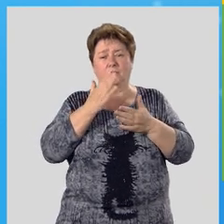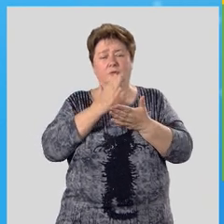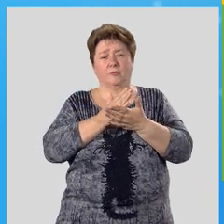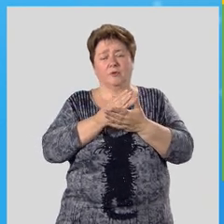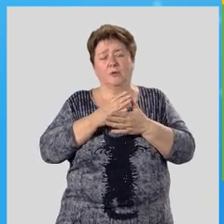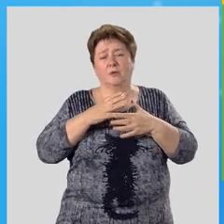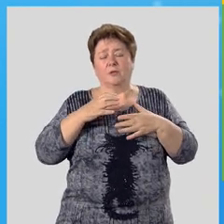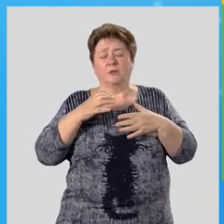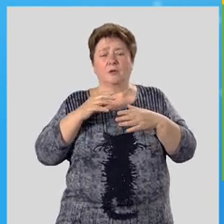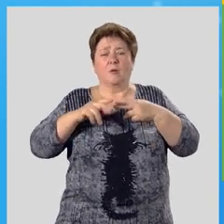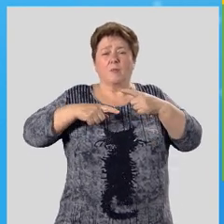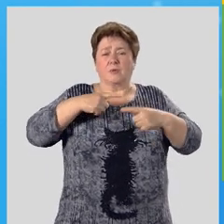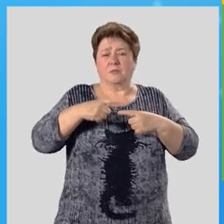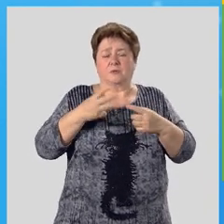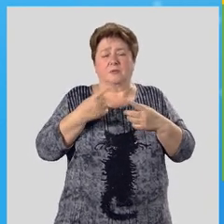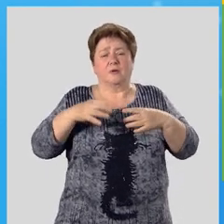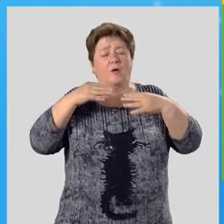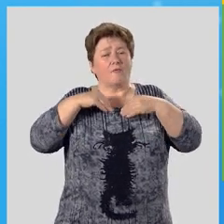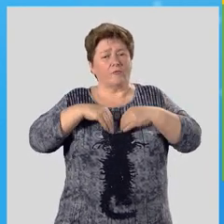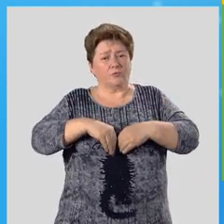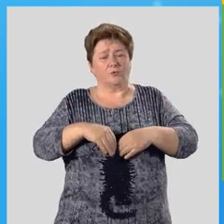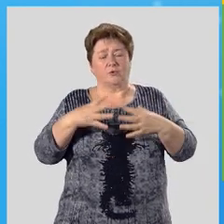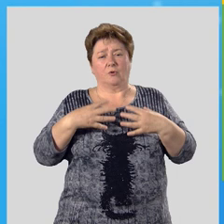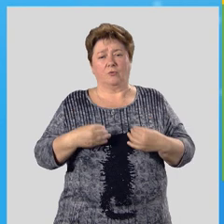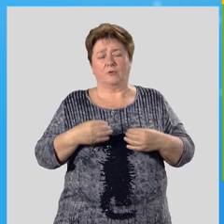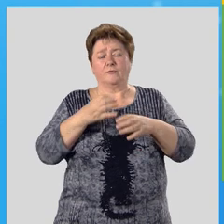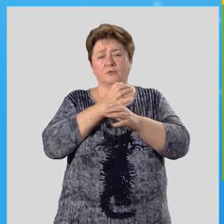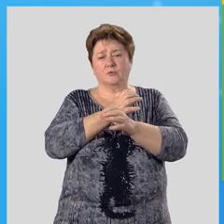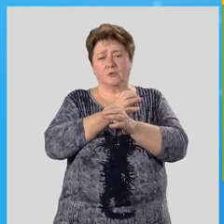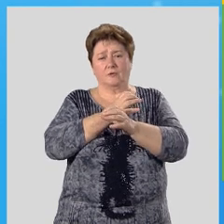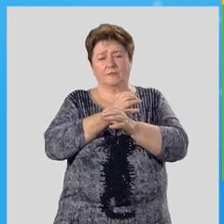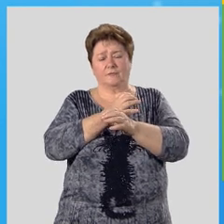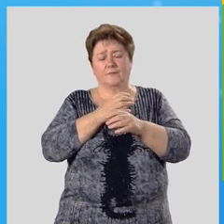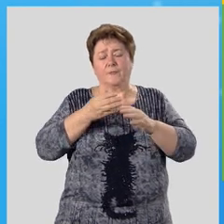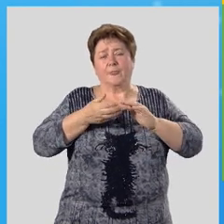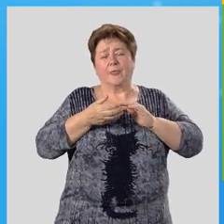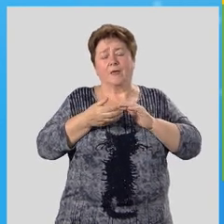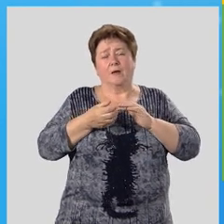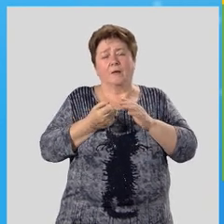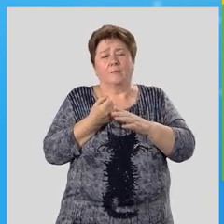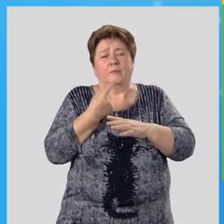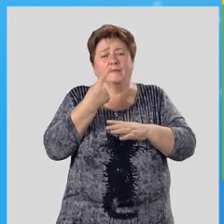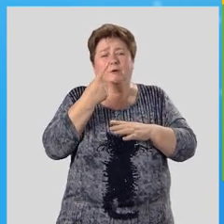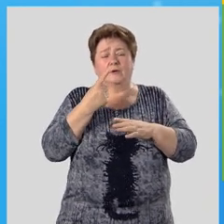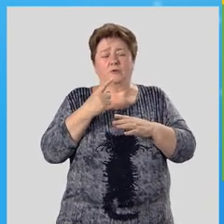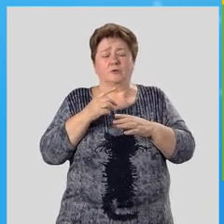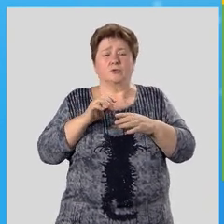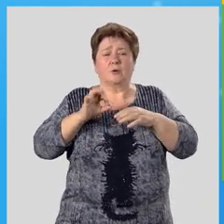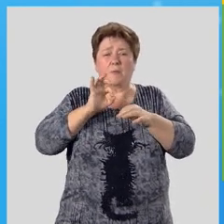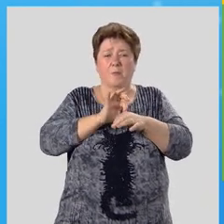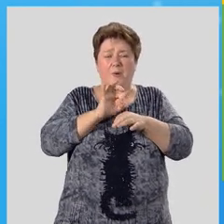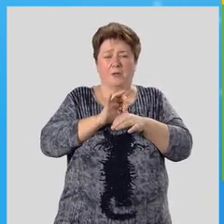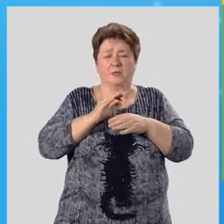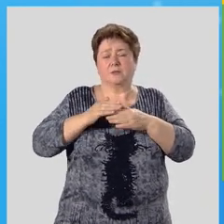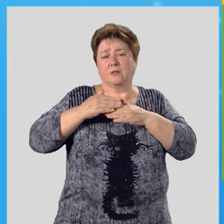имеет серьезные последствия для внутренних органов и суставов, вызывающих сопутствующие заболевания